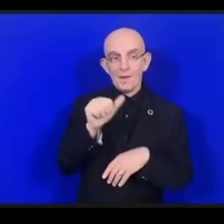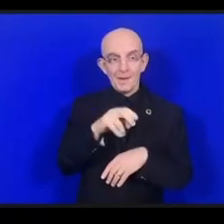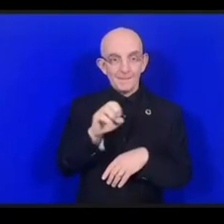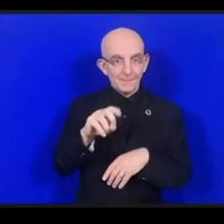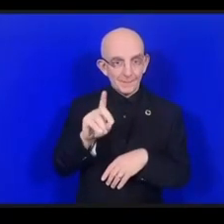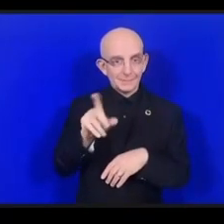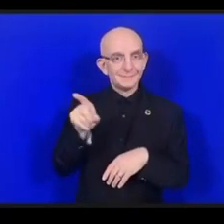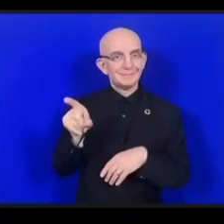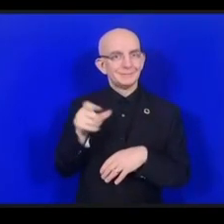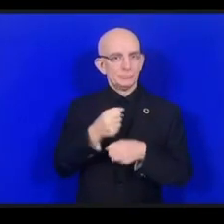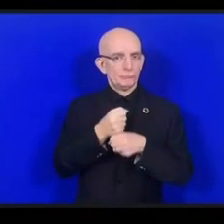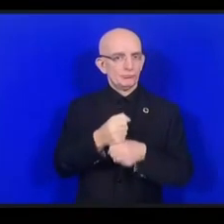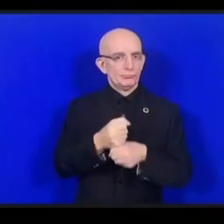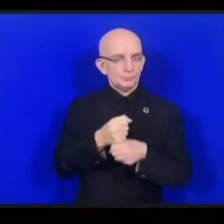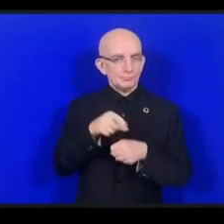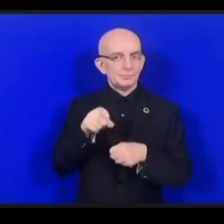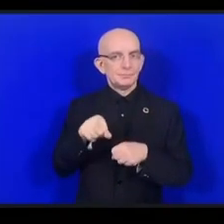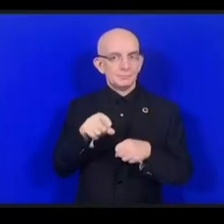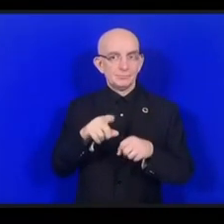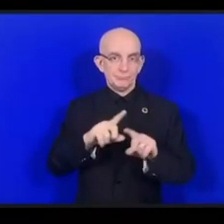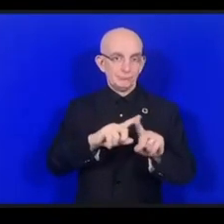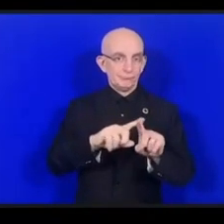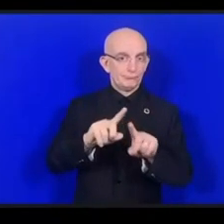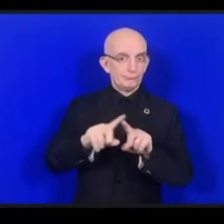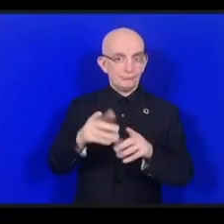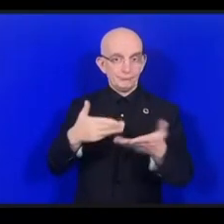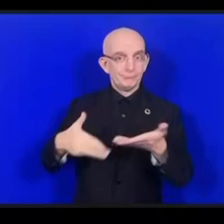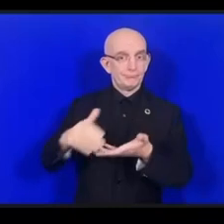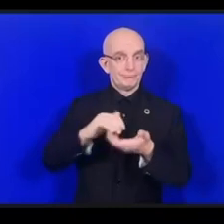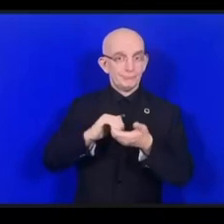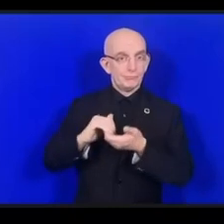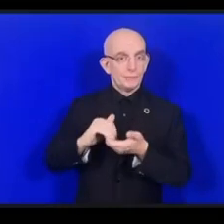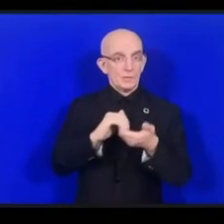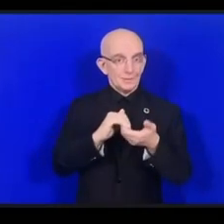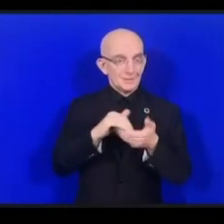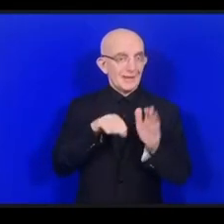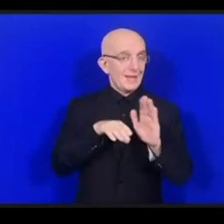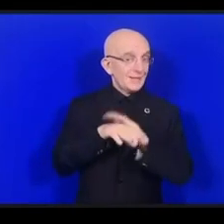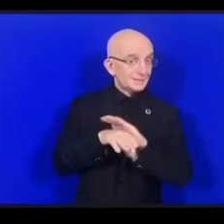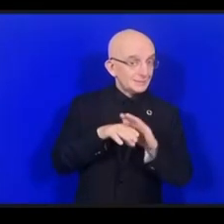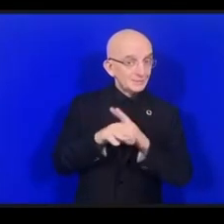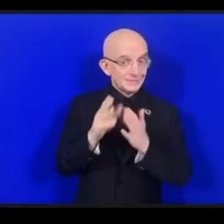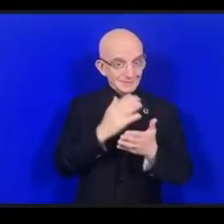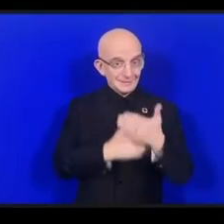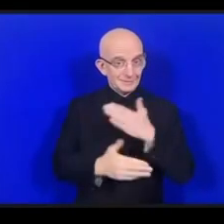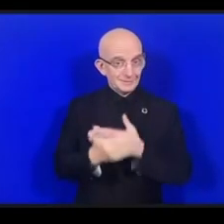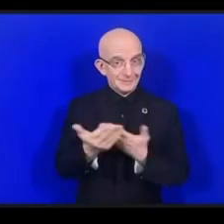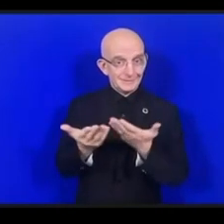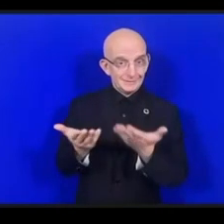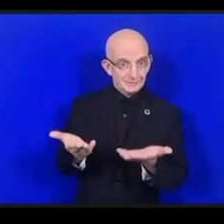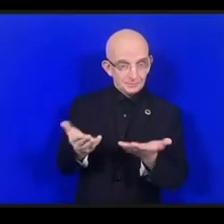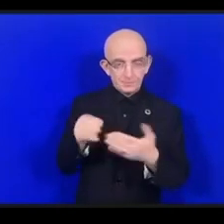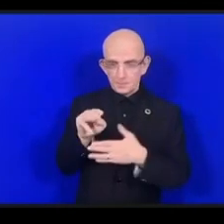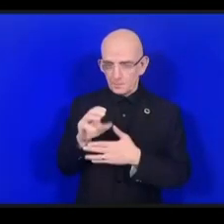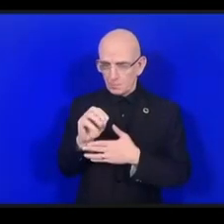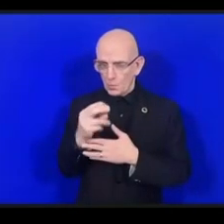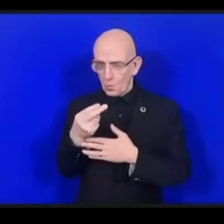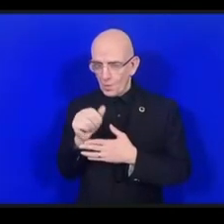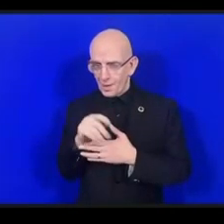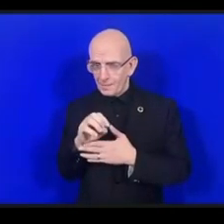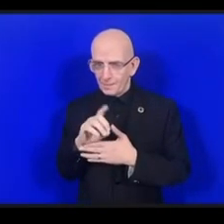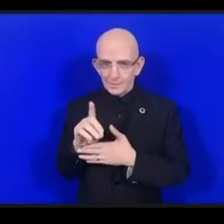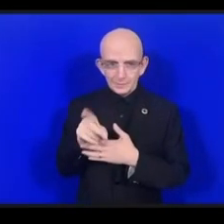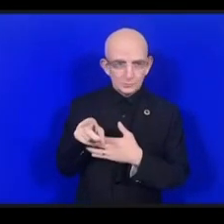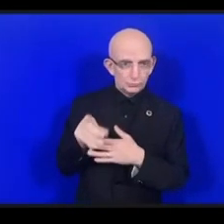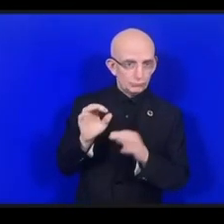我们关于可及性和残疾人士的 DC， 这个是比